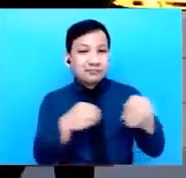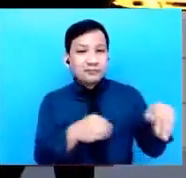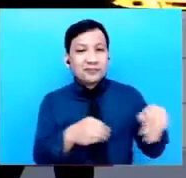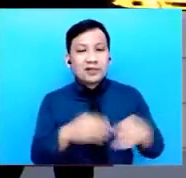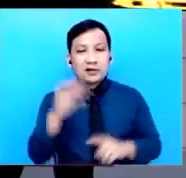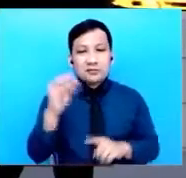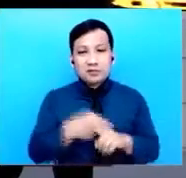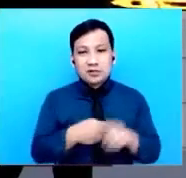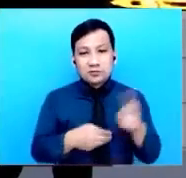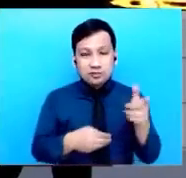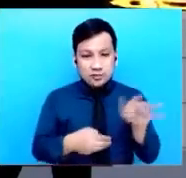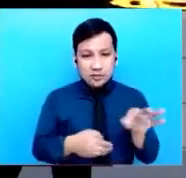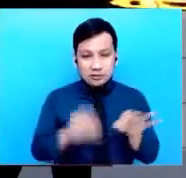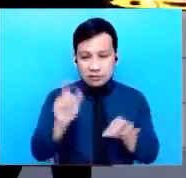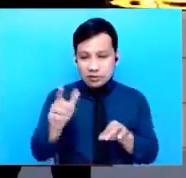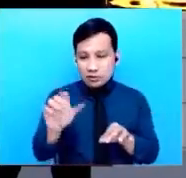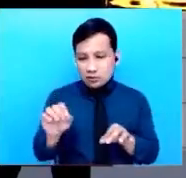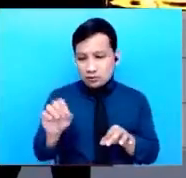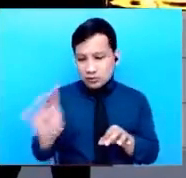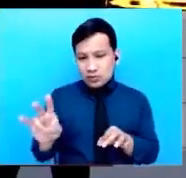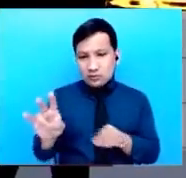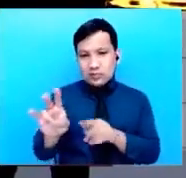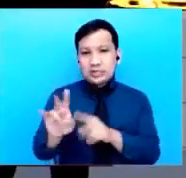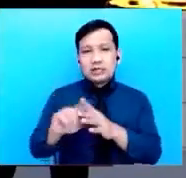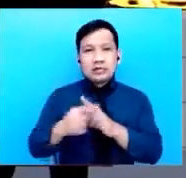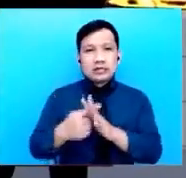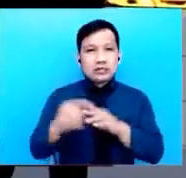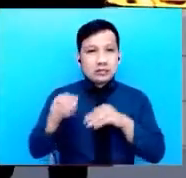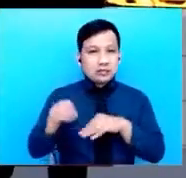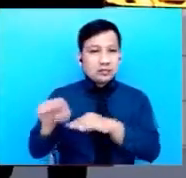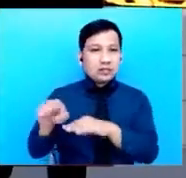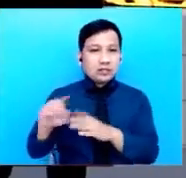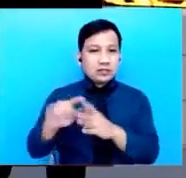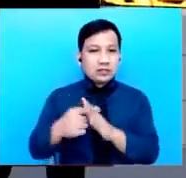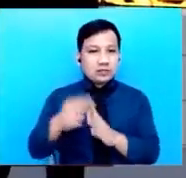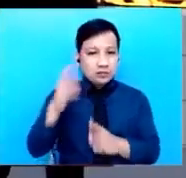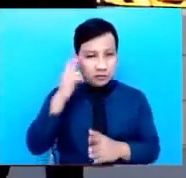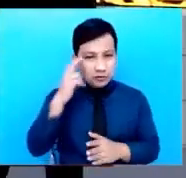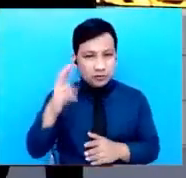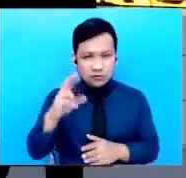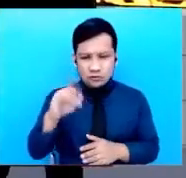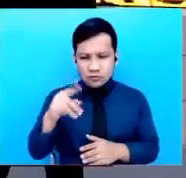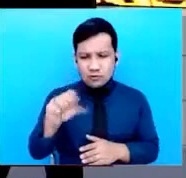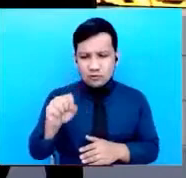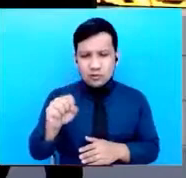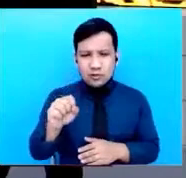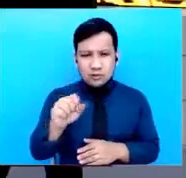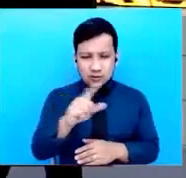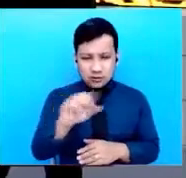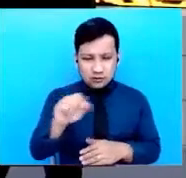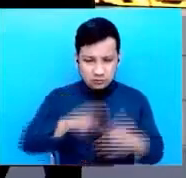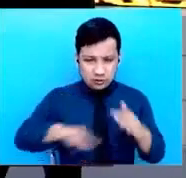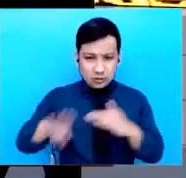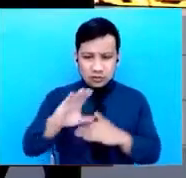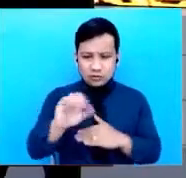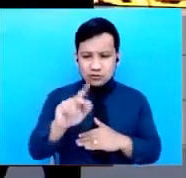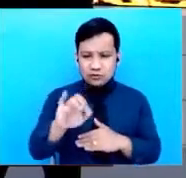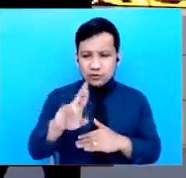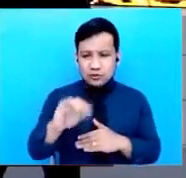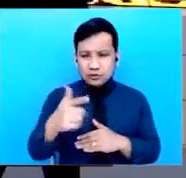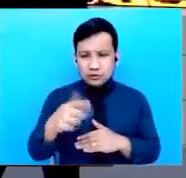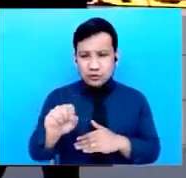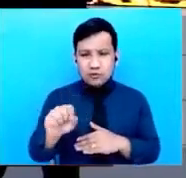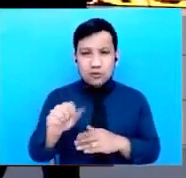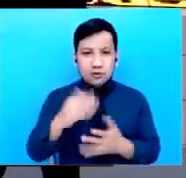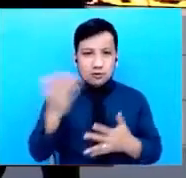March 29, 2007, nag-campaign motorcade si Rosalinda Penera sa Santa Monica, Surigao del Norte matapos niyang mag-file